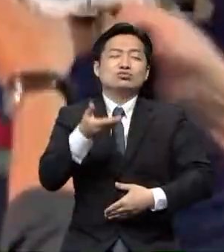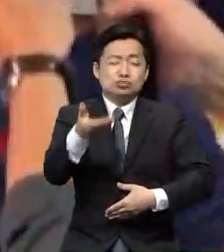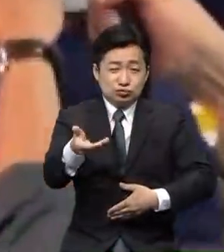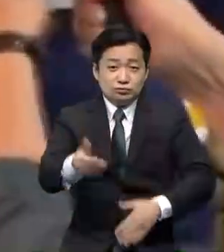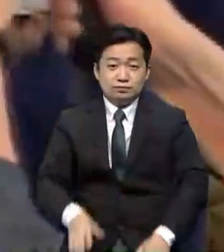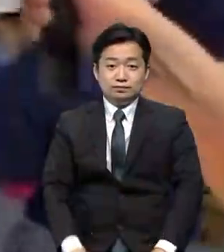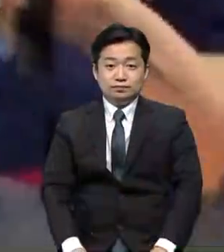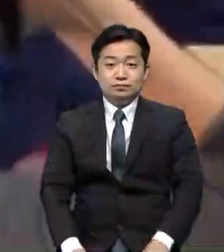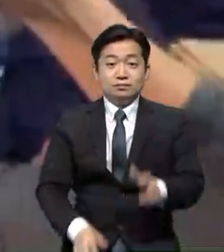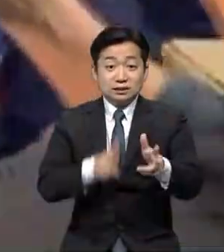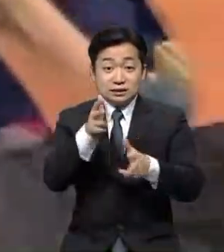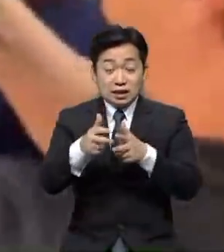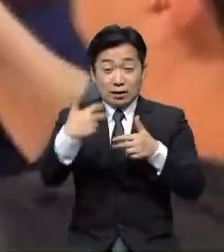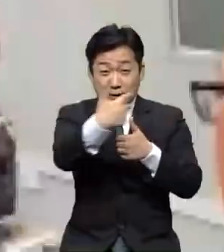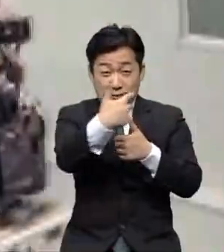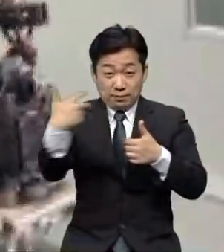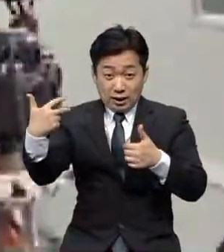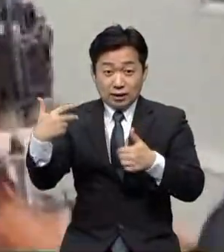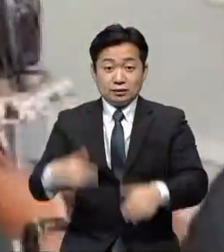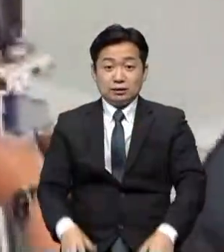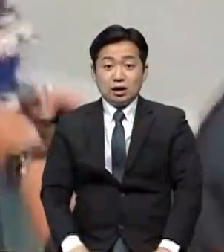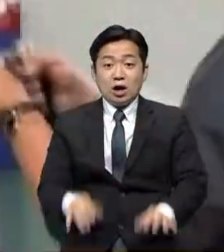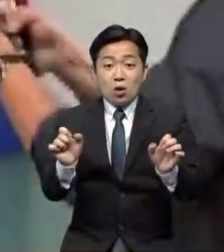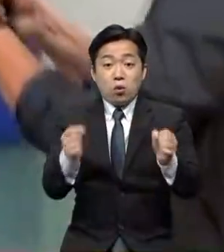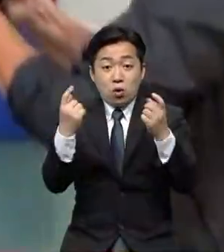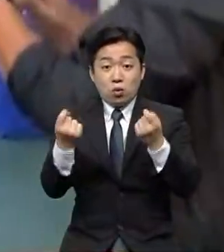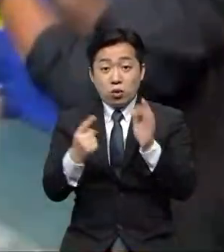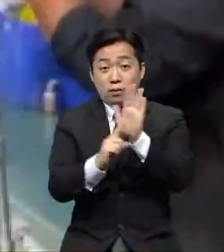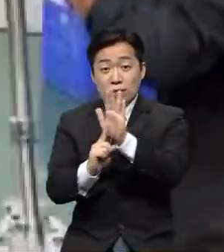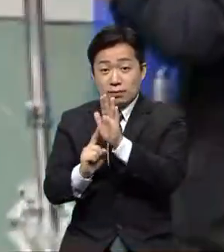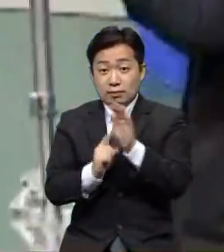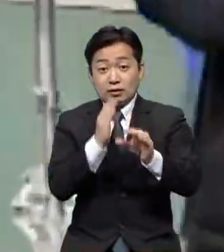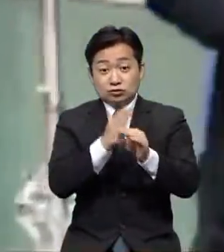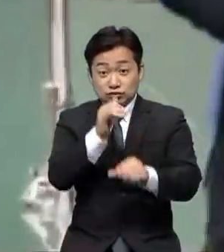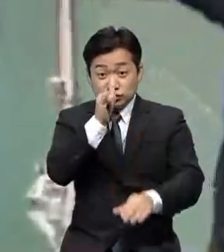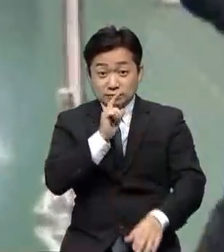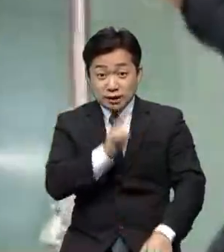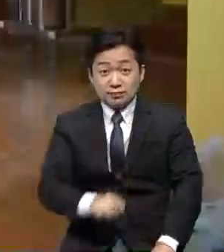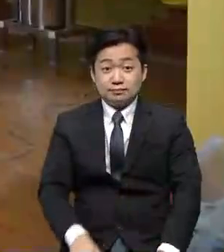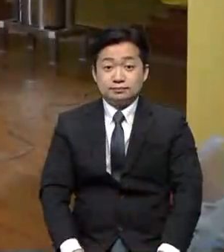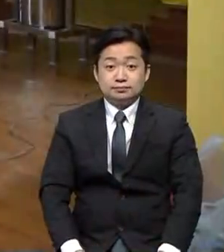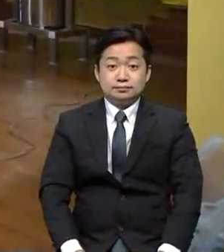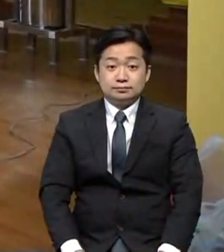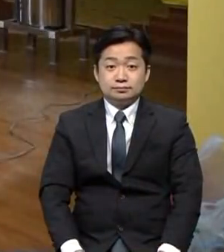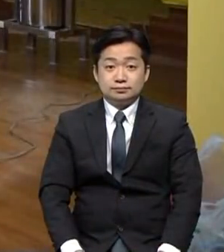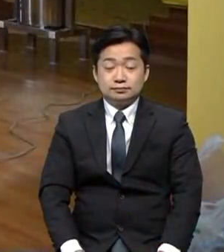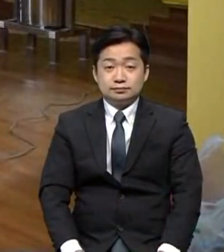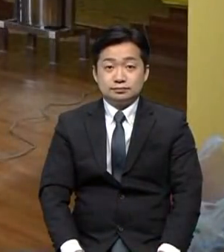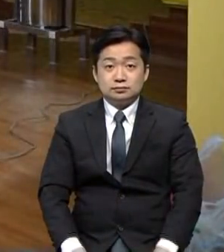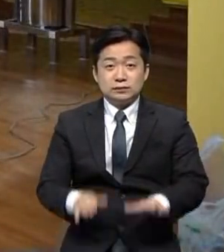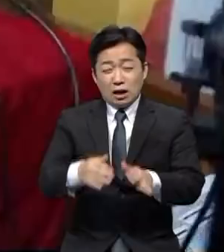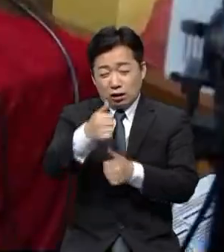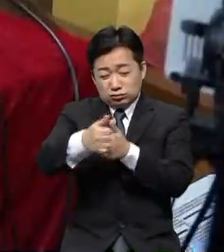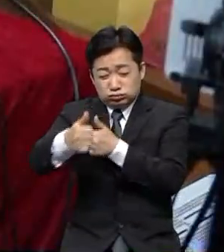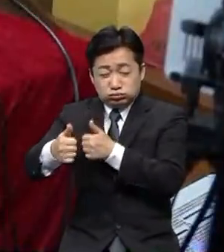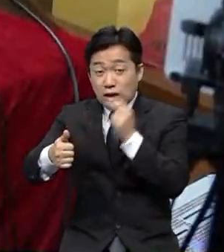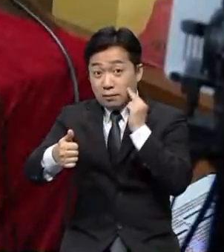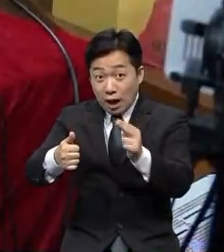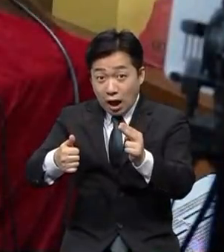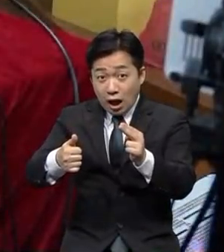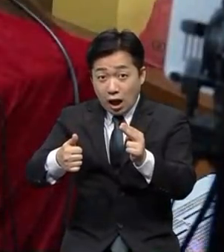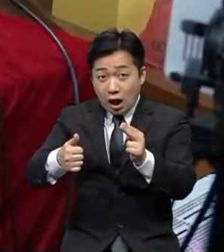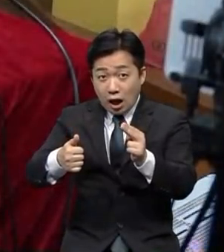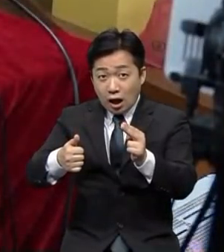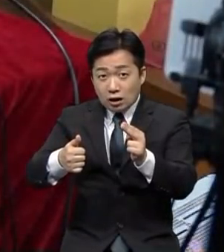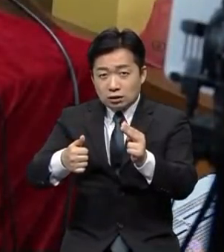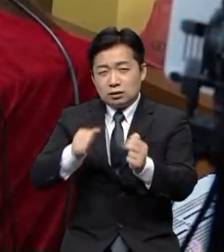수십 대의 스마트폰으로 여러 개의 앱에서 동시 생방송에 나서기까지 합니다. 하지만 경쟁이 치열한 만큼 부작용도